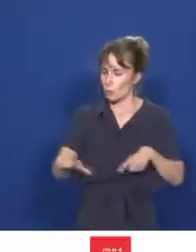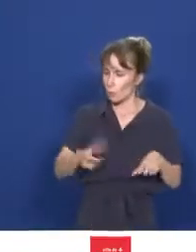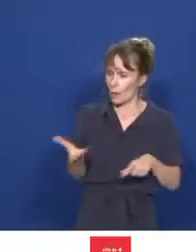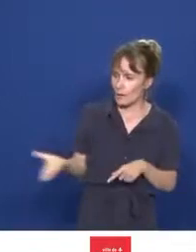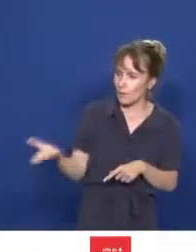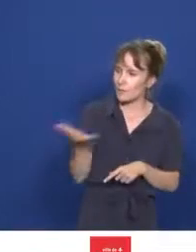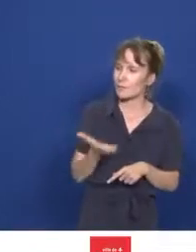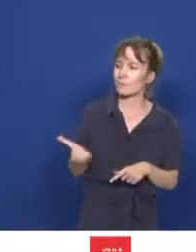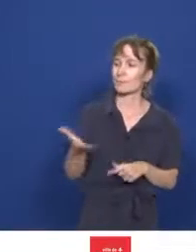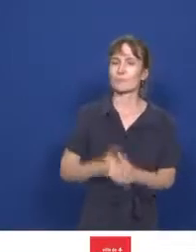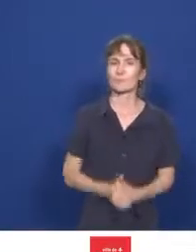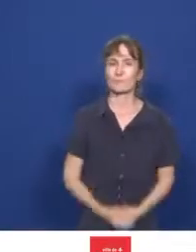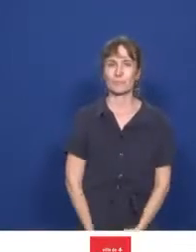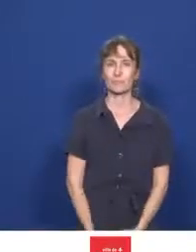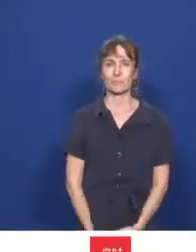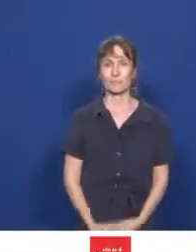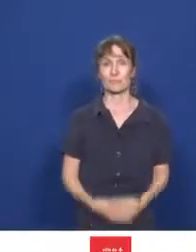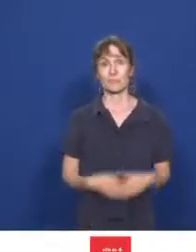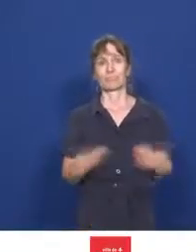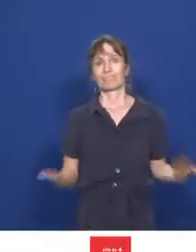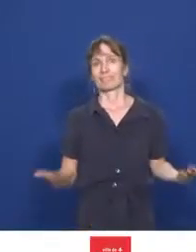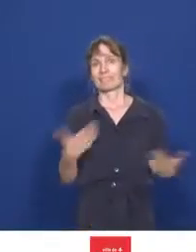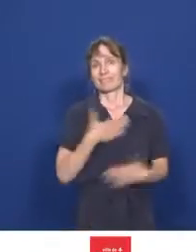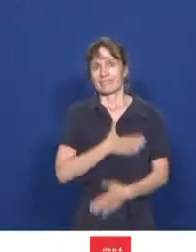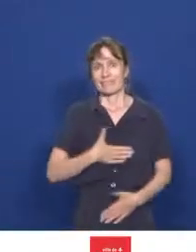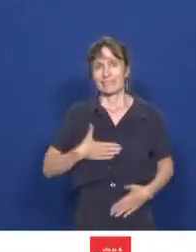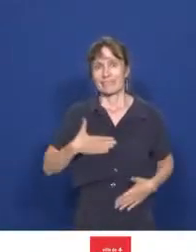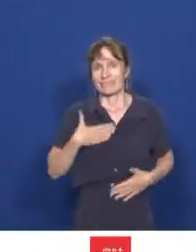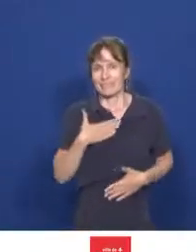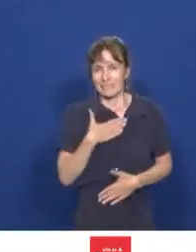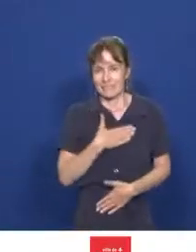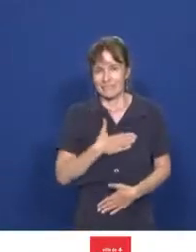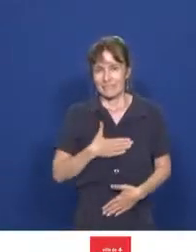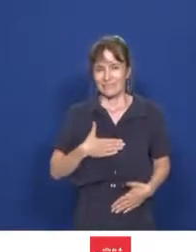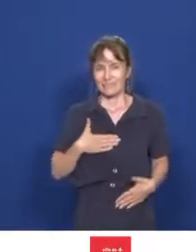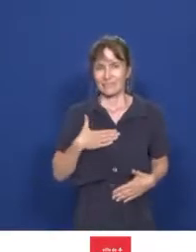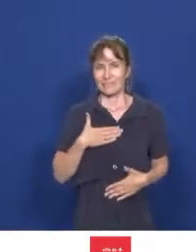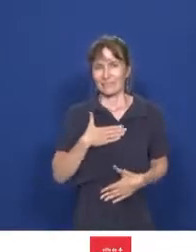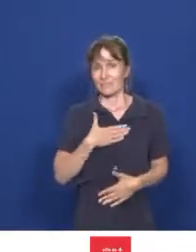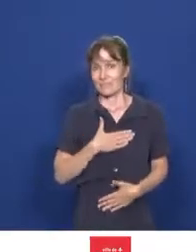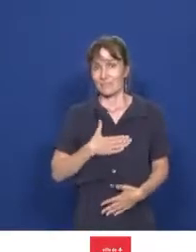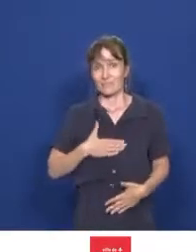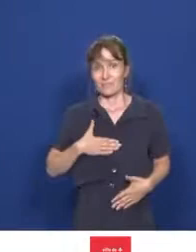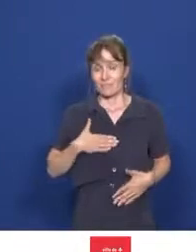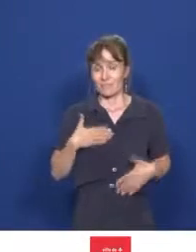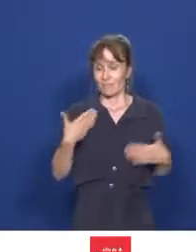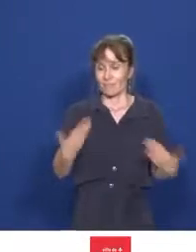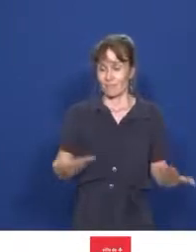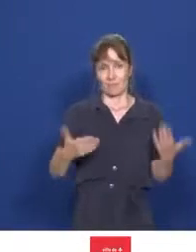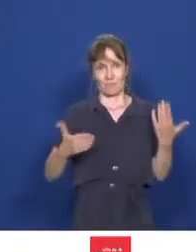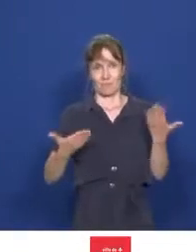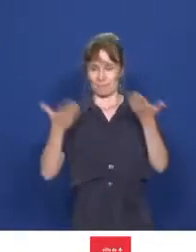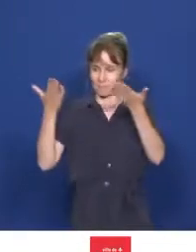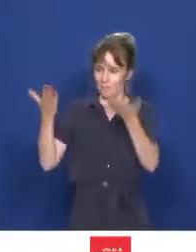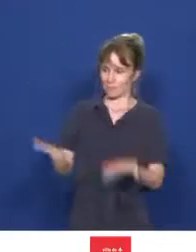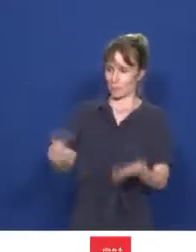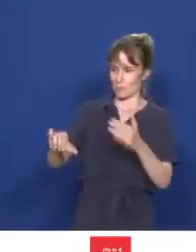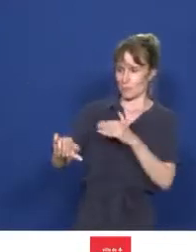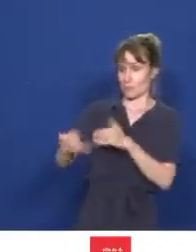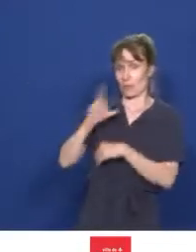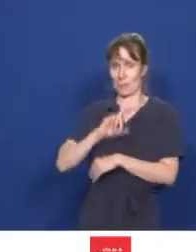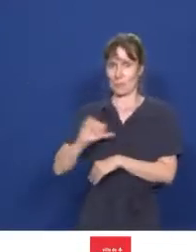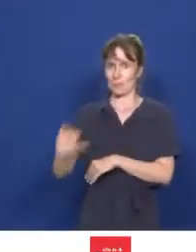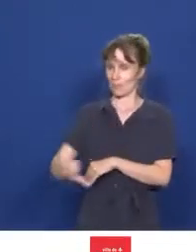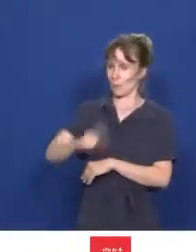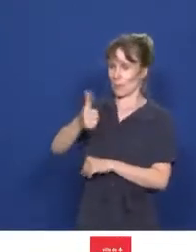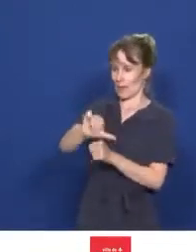finalement, quel plaisir que d'avoir un premier adjoint ou une première adjointe qui est